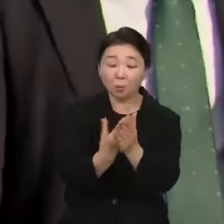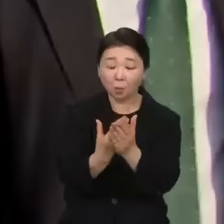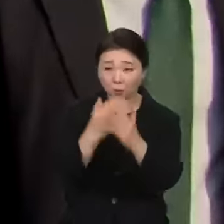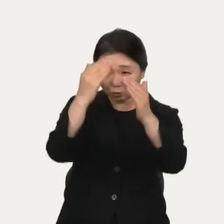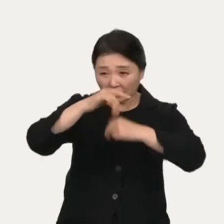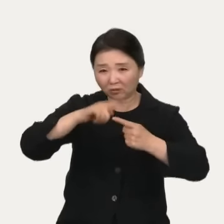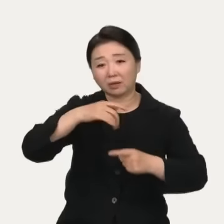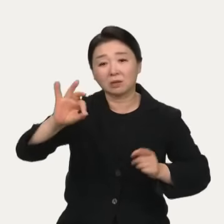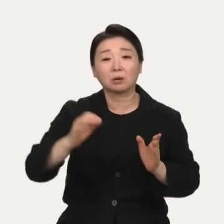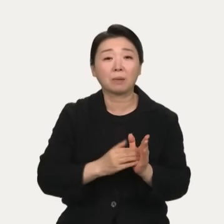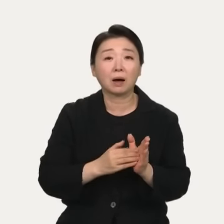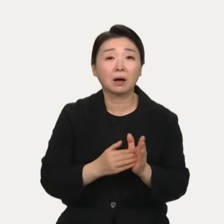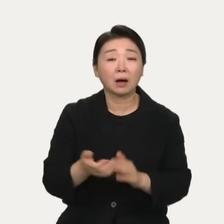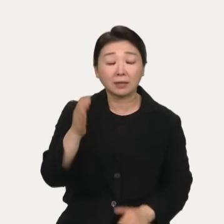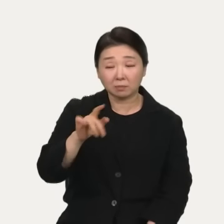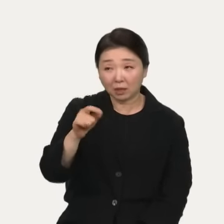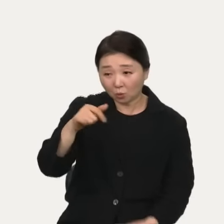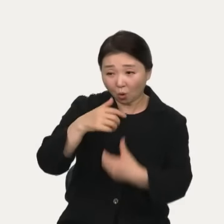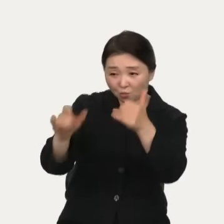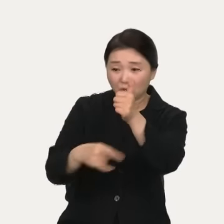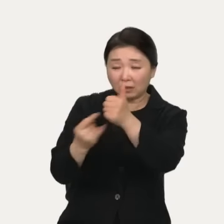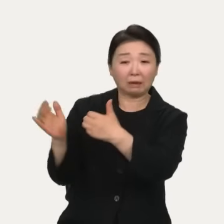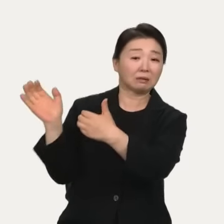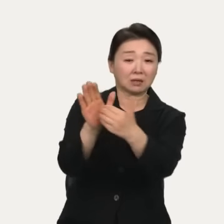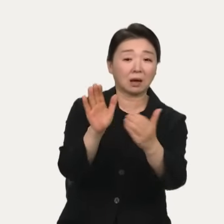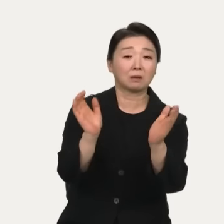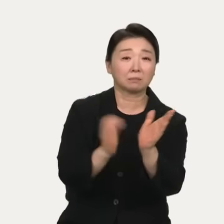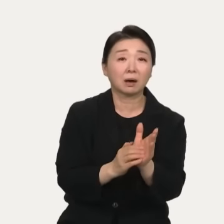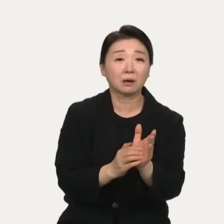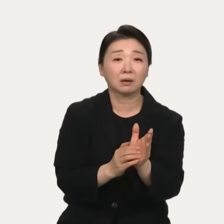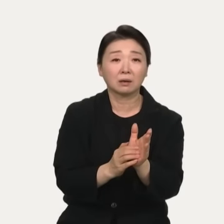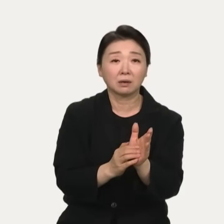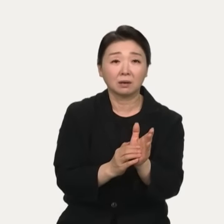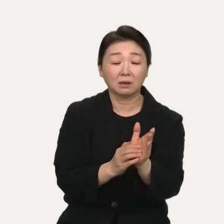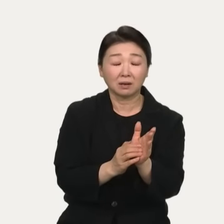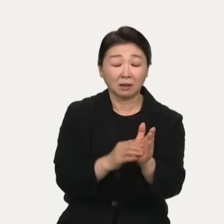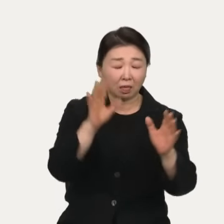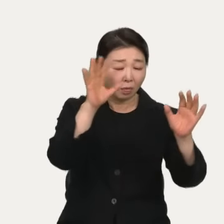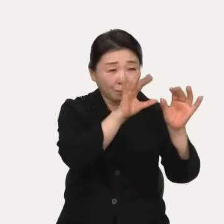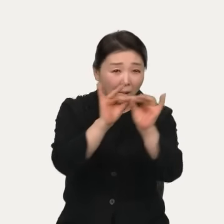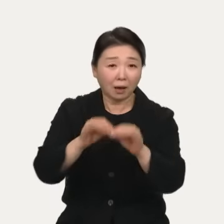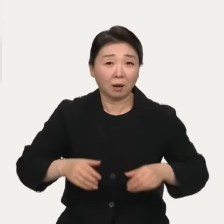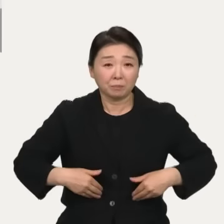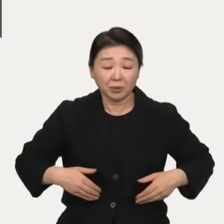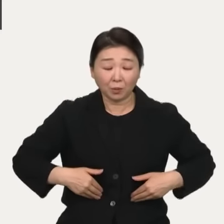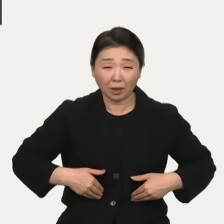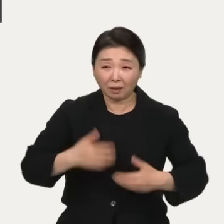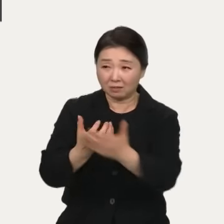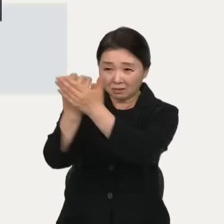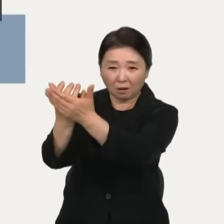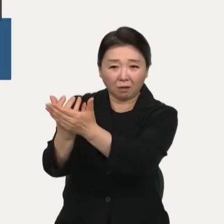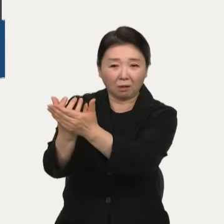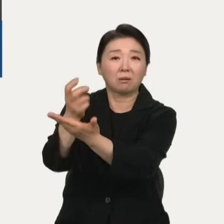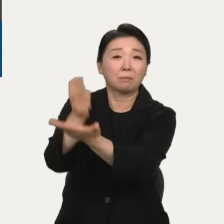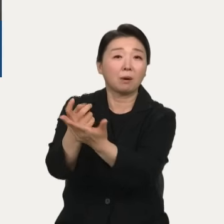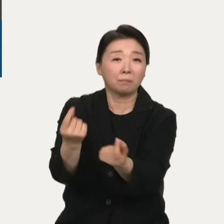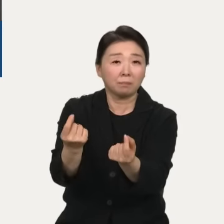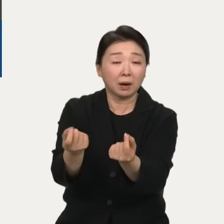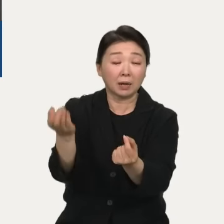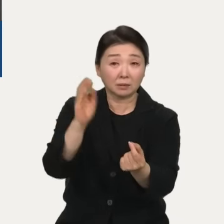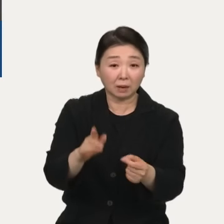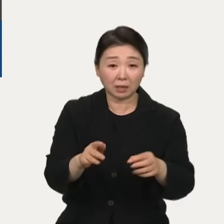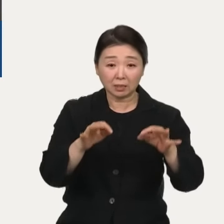겁니다. 하지만 소위원회는 기각 결정을 내렸습니다. 만장일치여야 의결이 되는 게 원칙입니다. 하지만